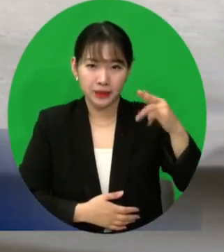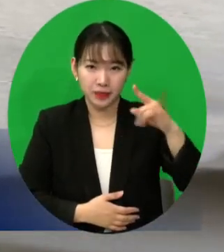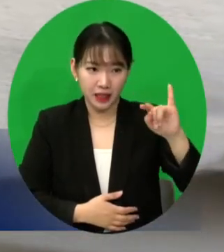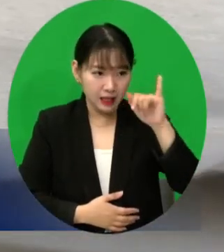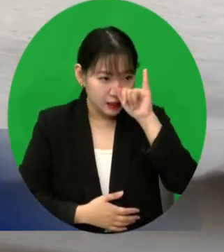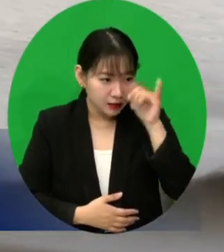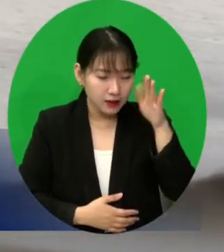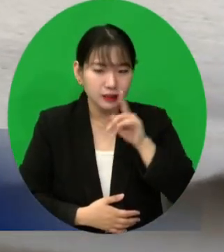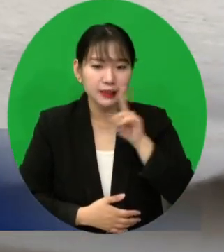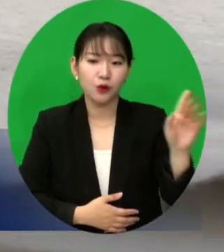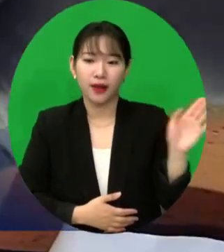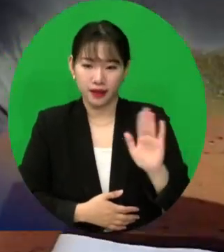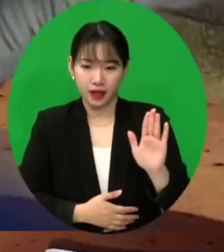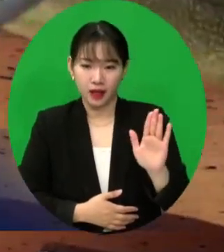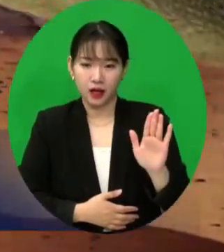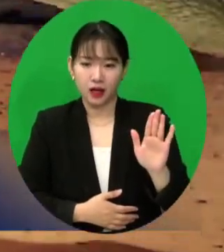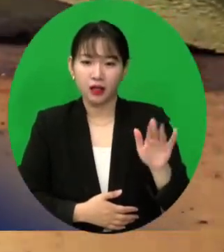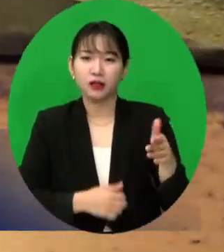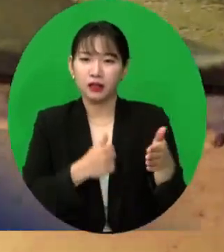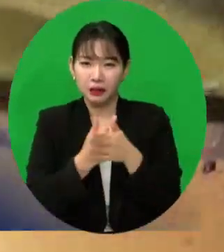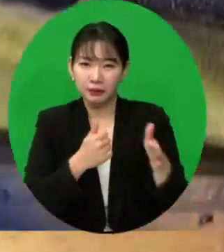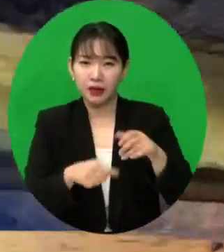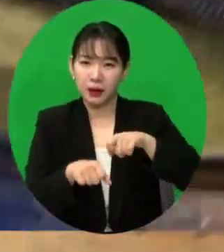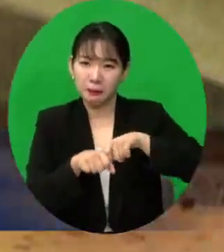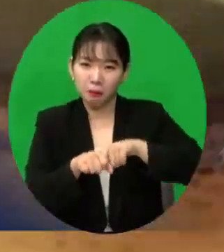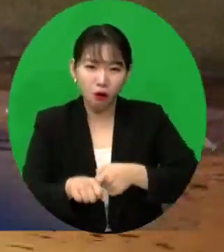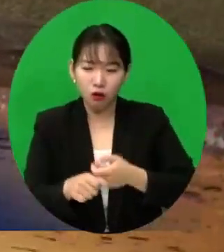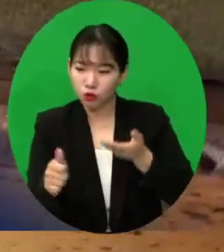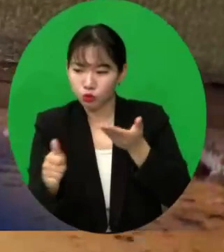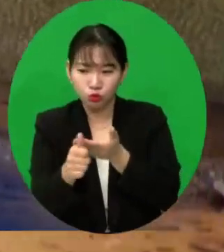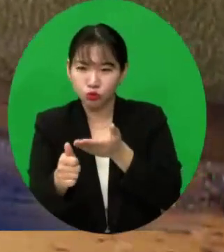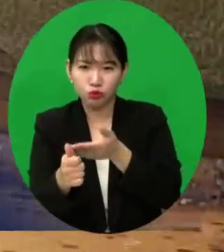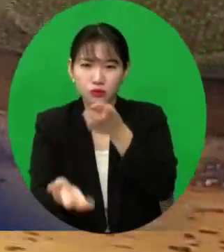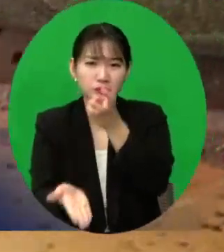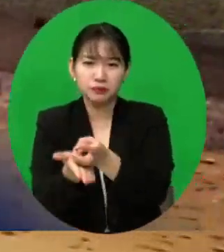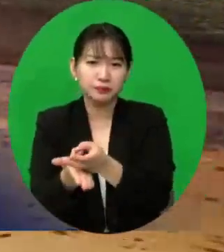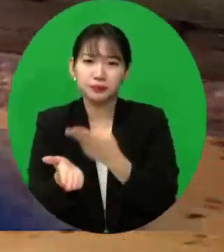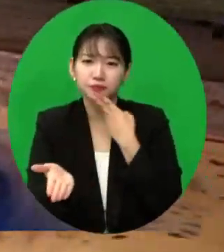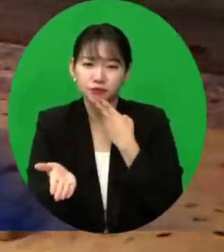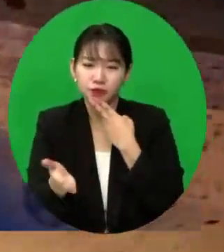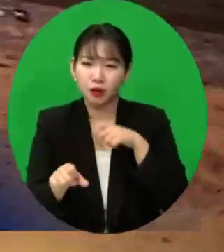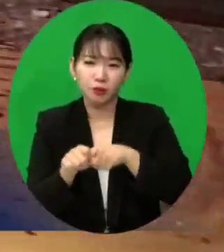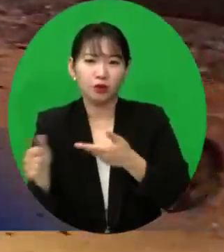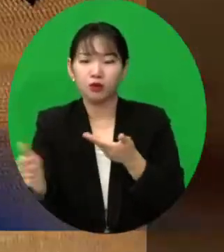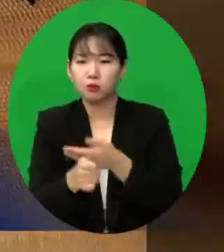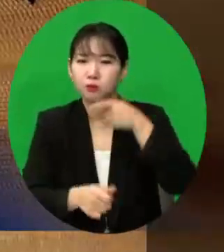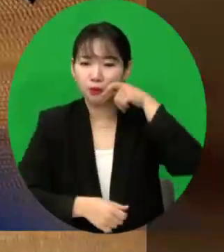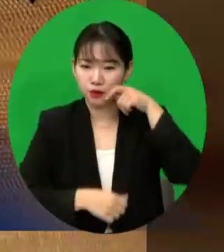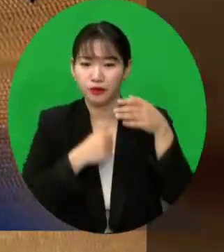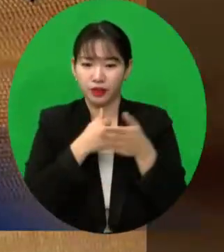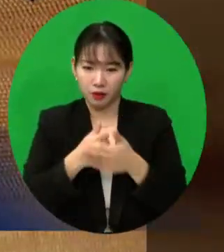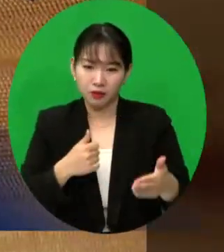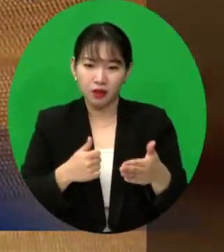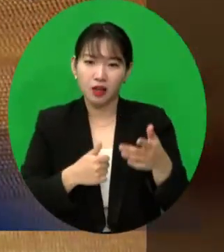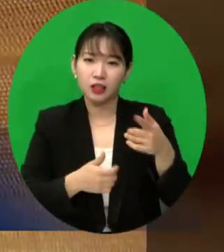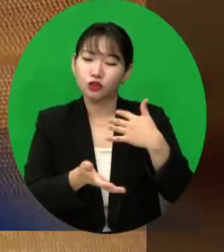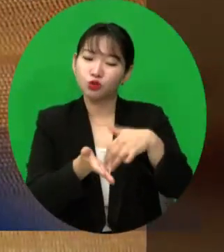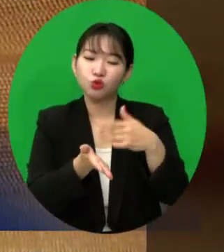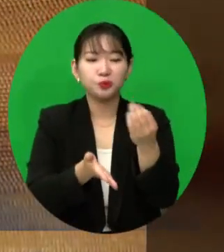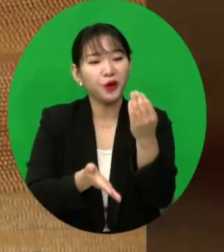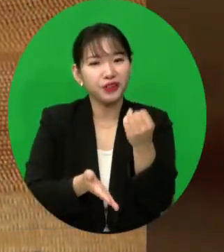있었는데 신고를 안 했다. 그런다고 해서 처분 근거가 없고 처분 대상도 아니기 때문에 통계가 큰